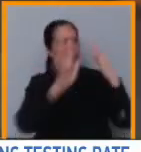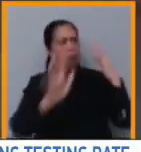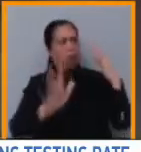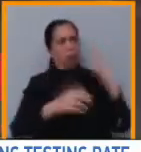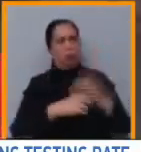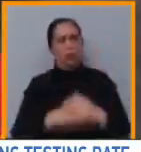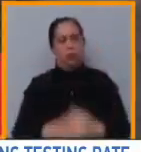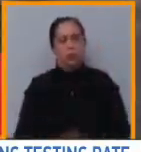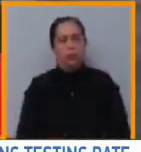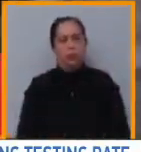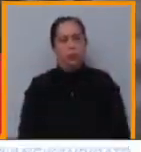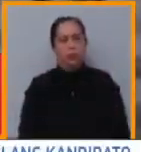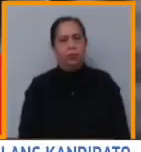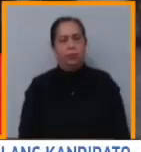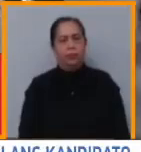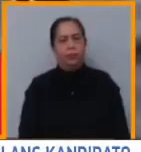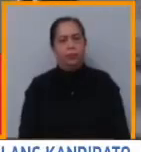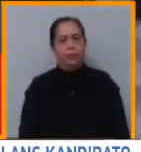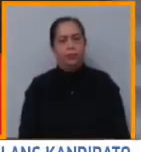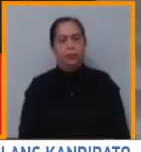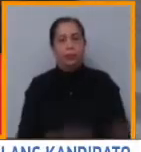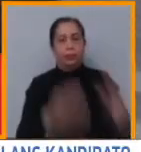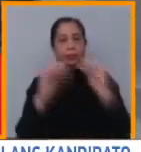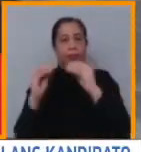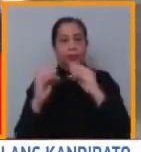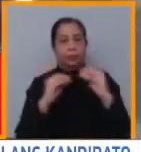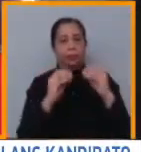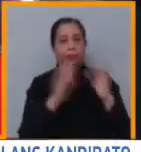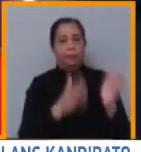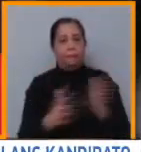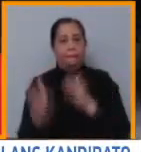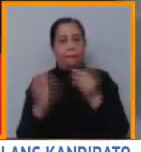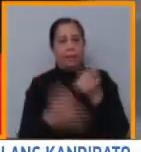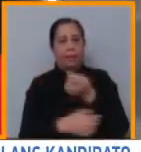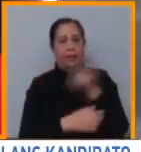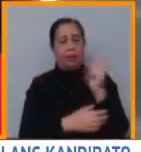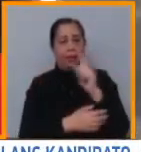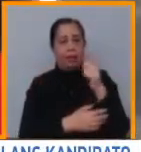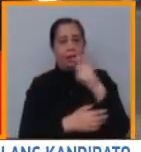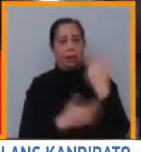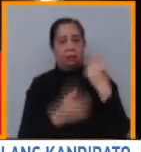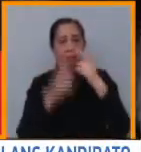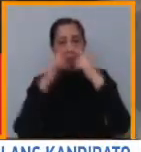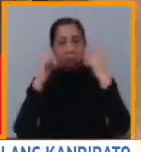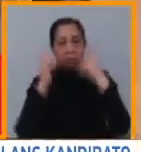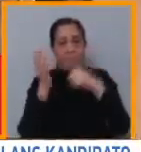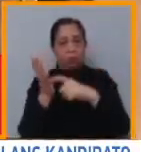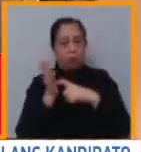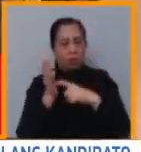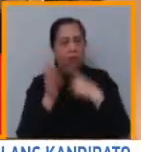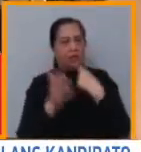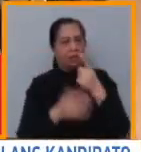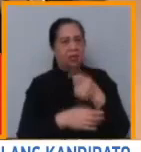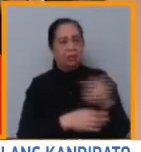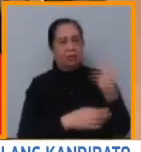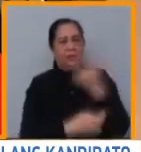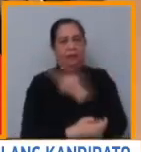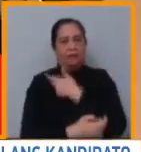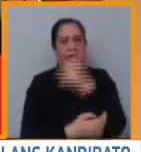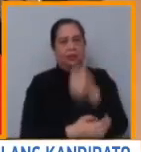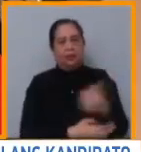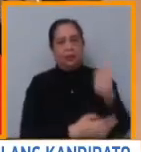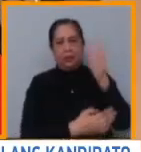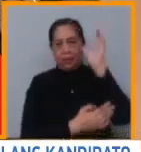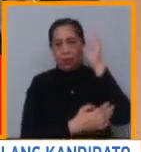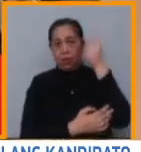pila. Usap-usapan ngayon ang planong pagtanggal ng face mask requirement. Ayon kasi kay Vaccine Czar Carlito Galvez Jr.,